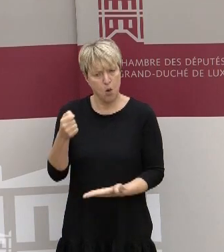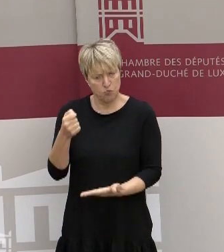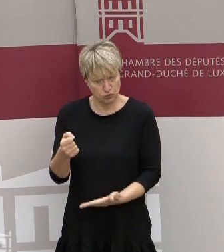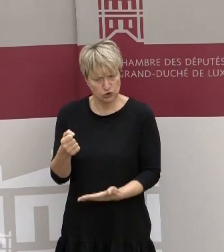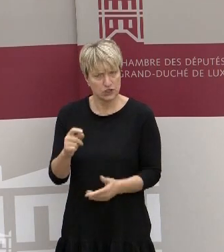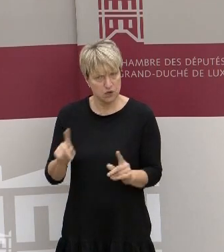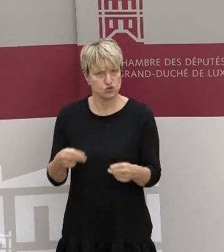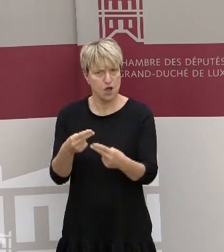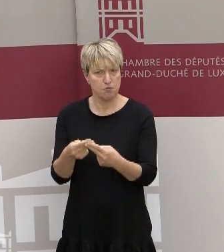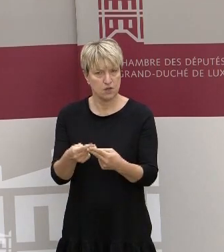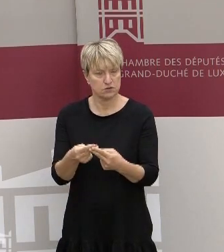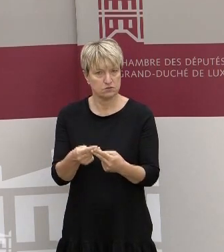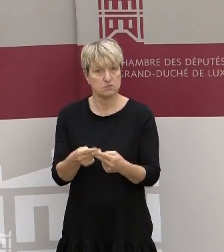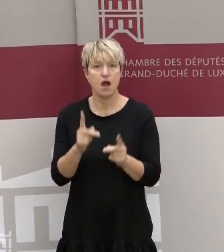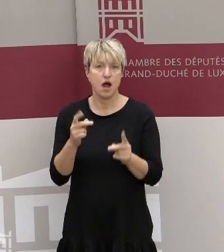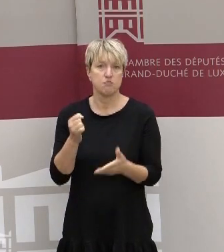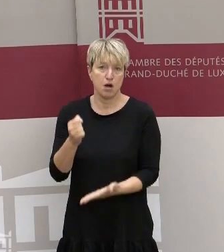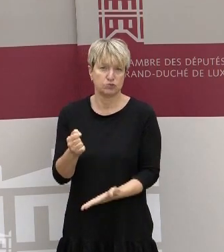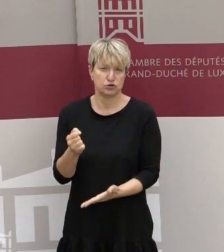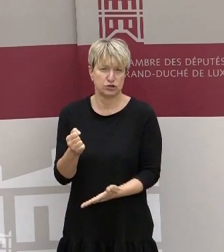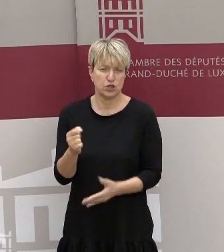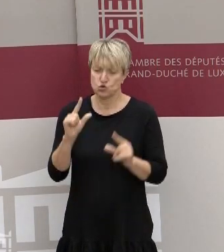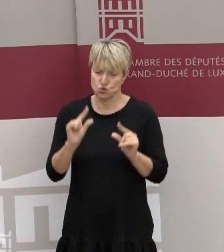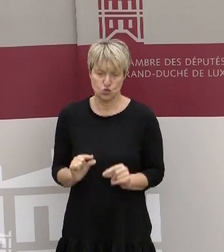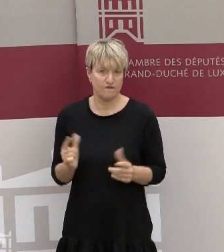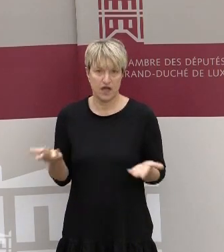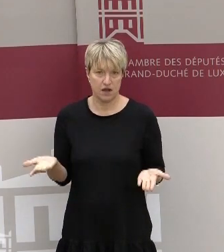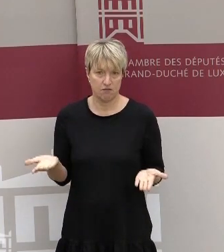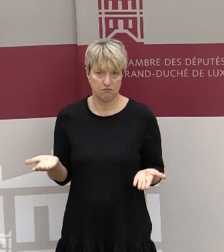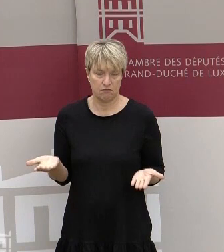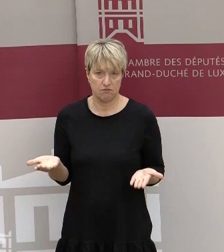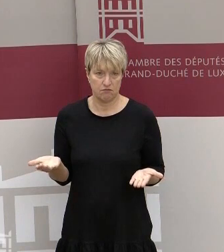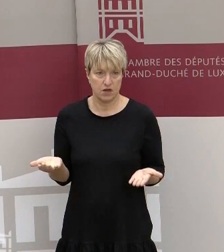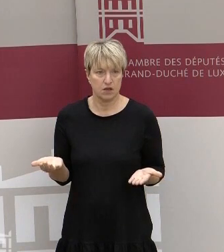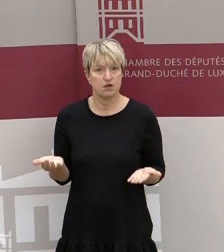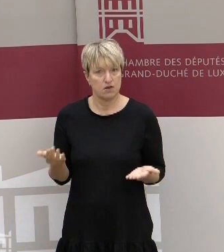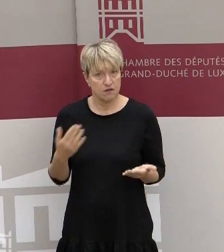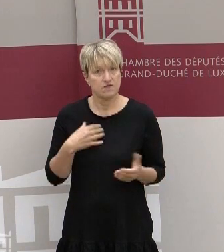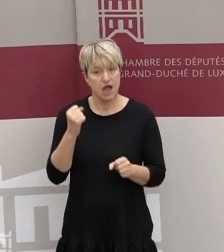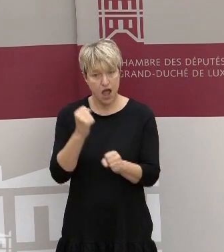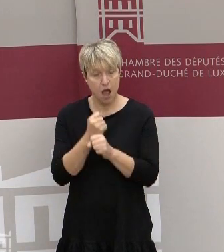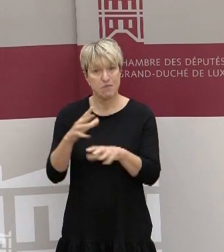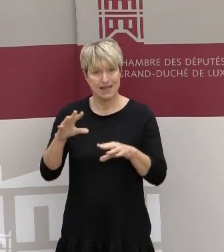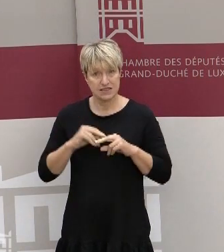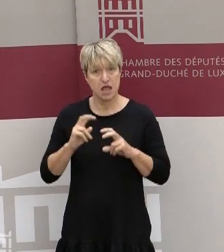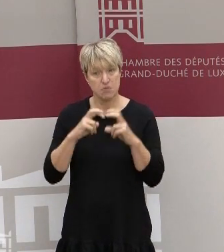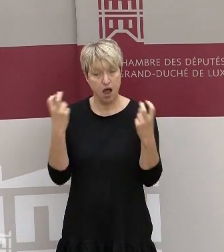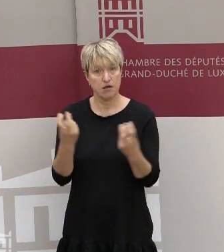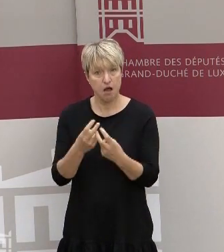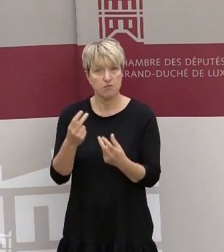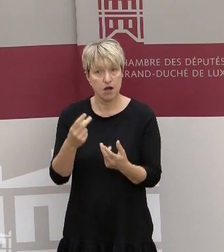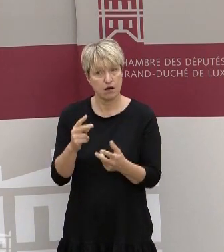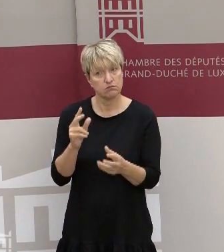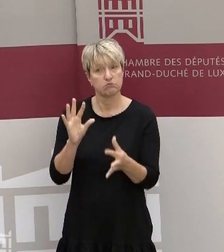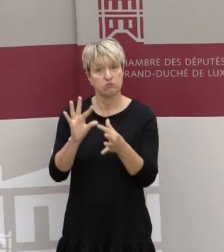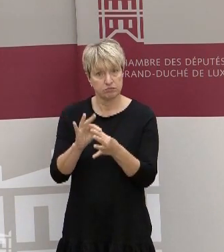wenig. Wir stimmen der Chambre des Salariés zu, wenn sie sehen, dass dieses Budget kein Sozialziel hat. Aber wenn dann ein paar kleine Mesuren kommen,